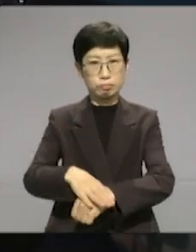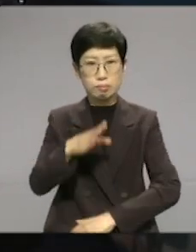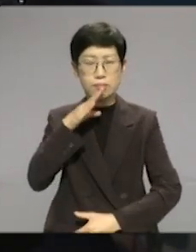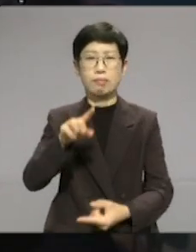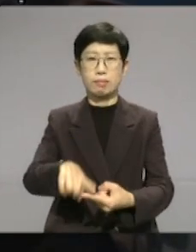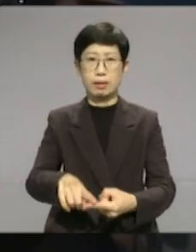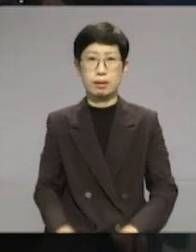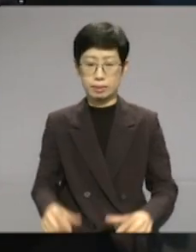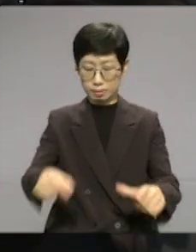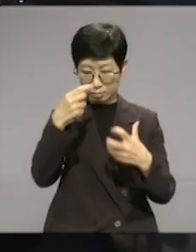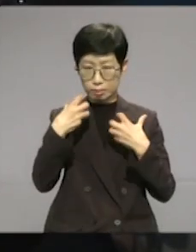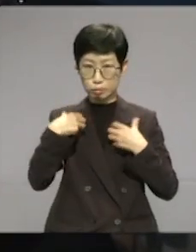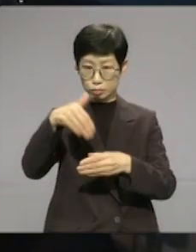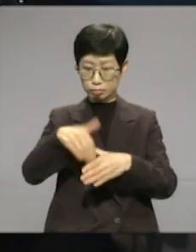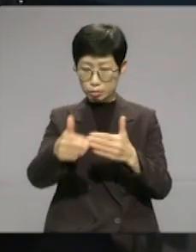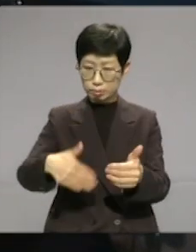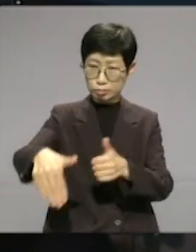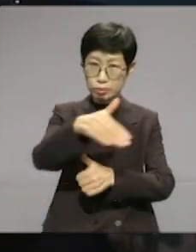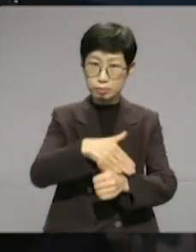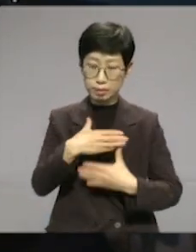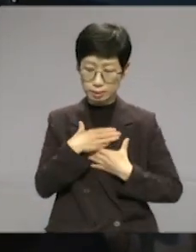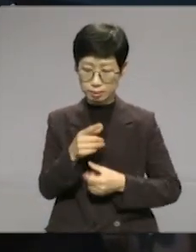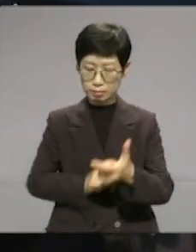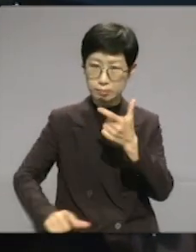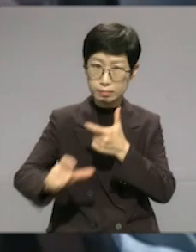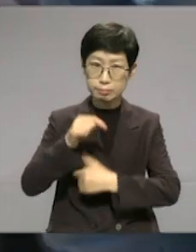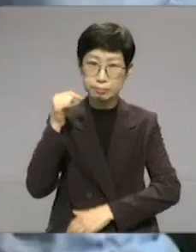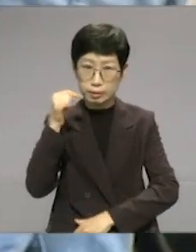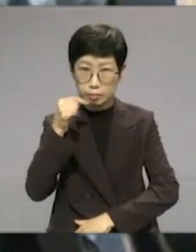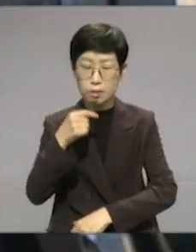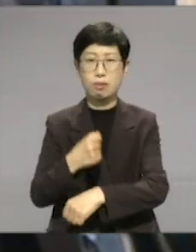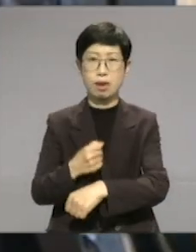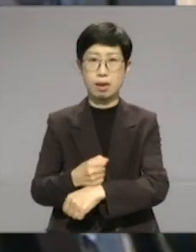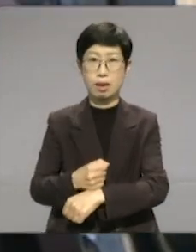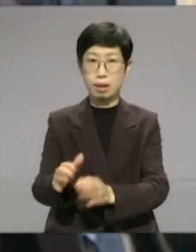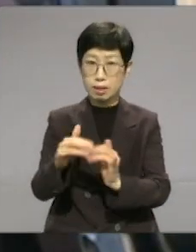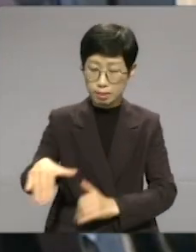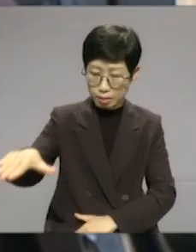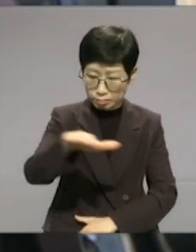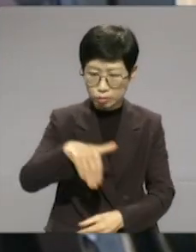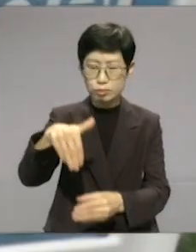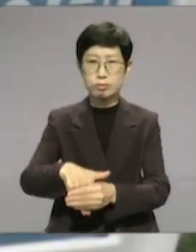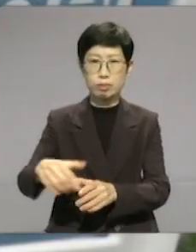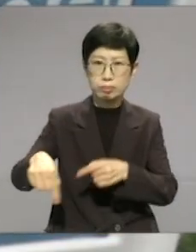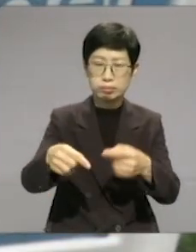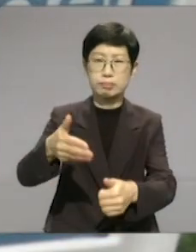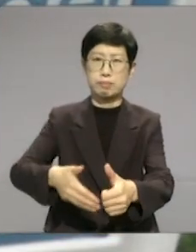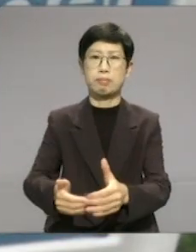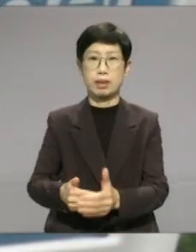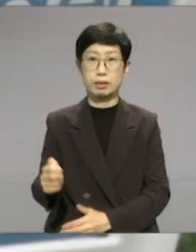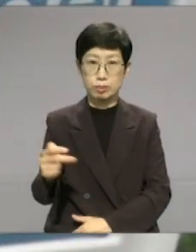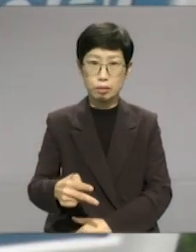주정부들은 투표함 주변에 보완을 강화하겠다며 유권자들에게 투표를 동료였습니다 또 방화로 훼손된